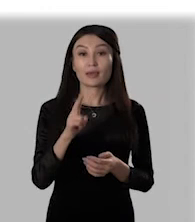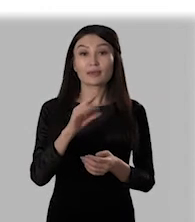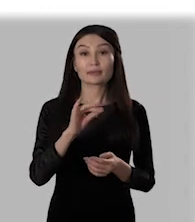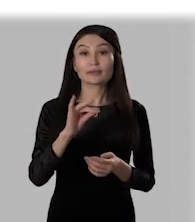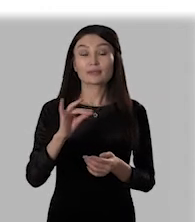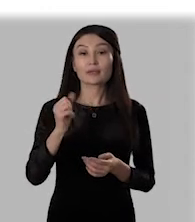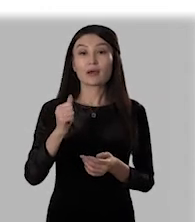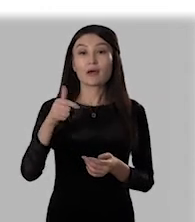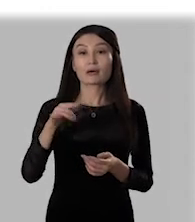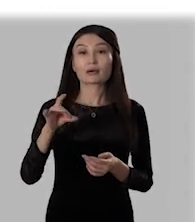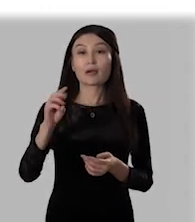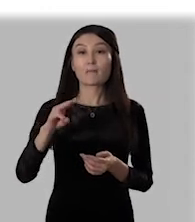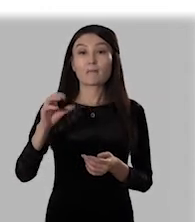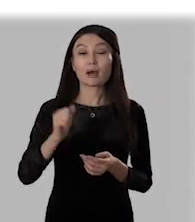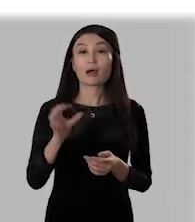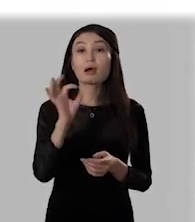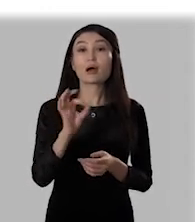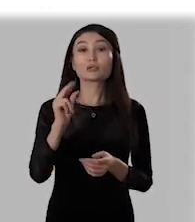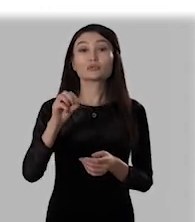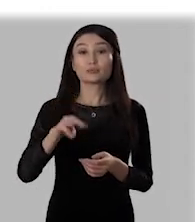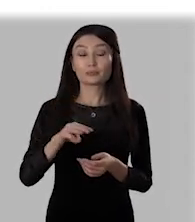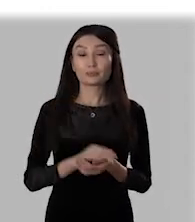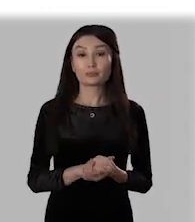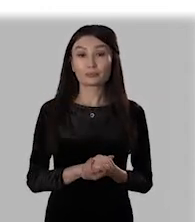Диаграмма эмне жөнүндө?